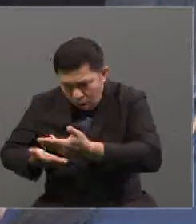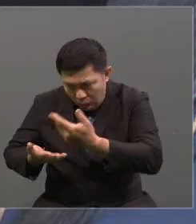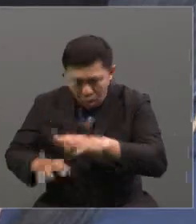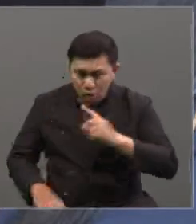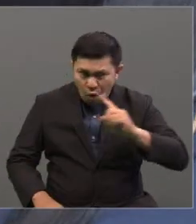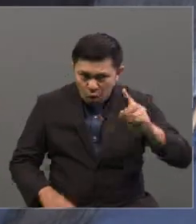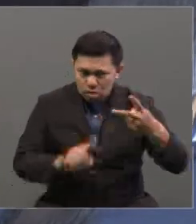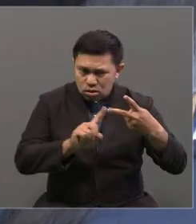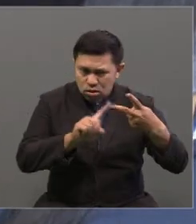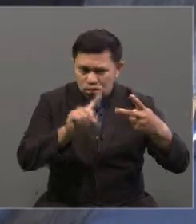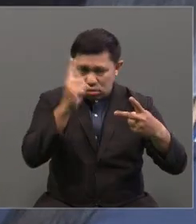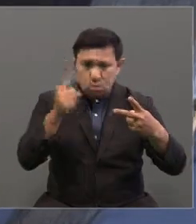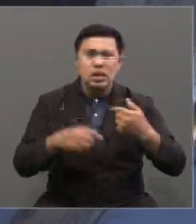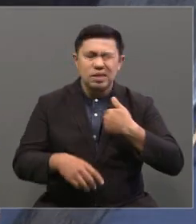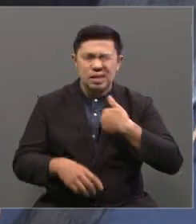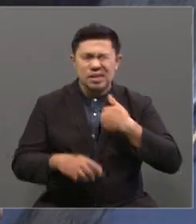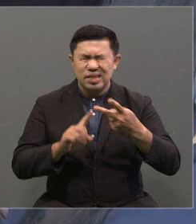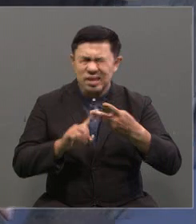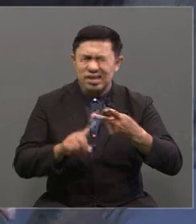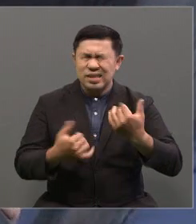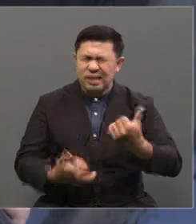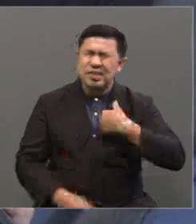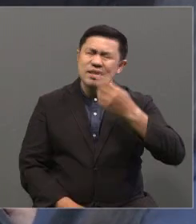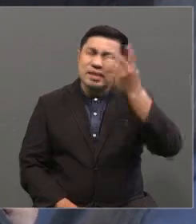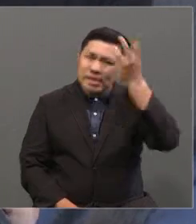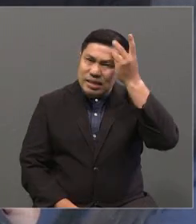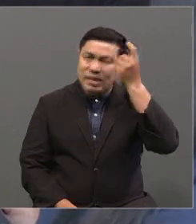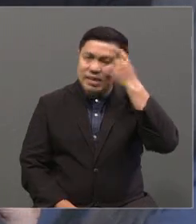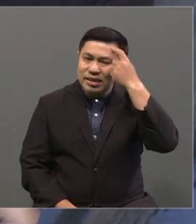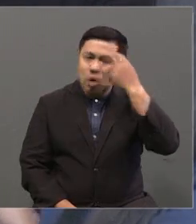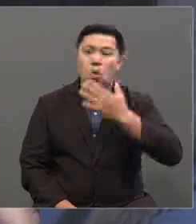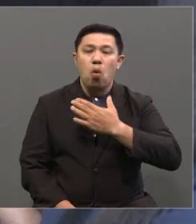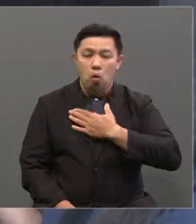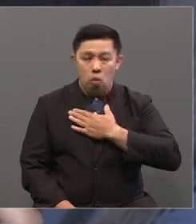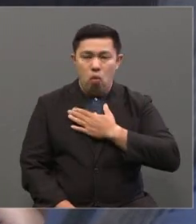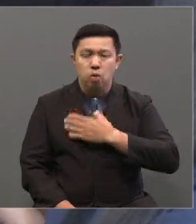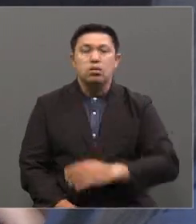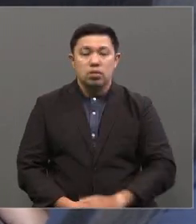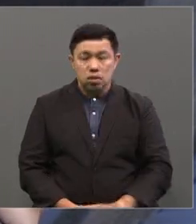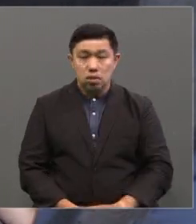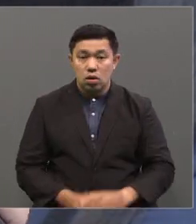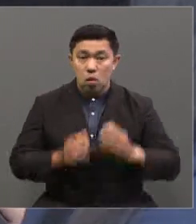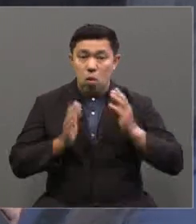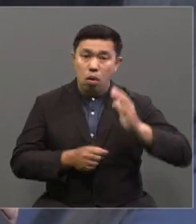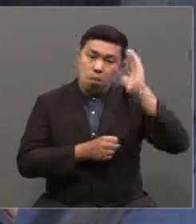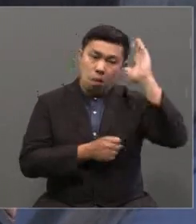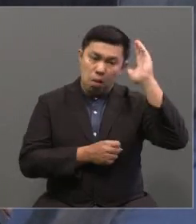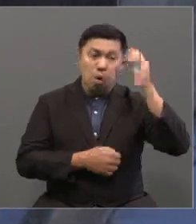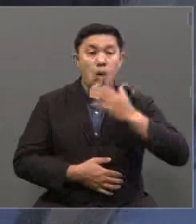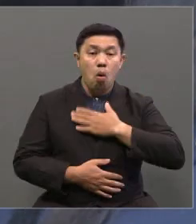ตอนนี้พิจารณาอยู่ค่ะตอบสั้นๆเนาะพิจารณาอยู่ค่ะแต่ว่าก็มีพิธีกรบางคนที่ ให้เป็นดุ